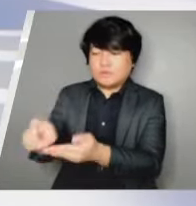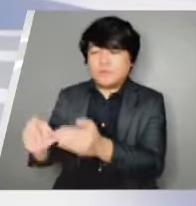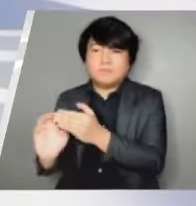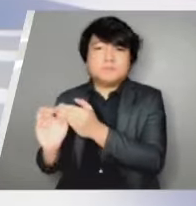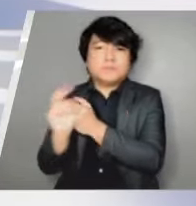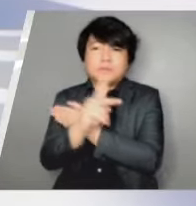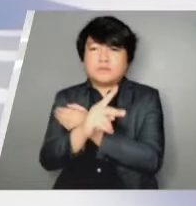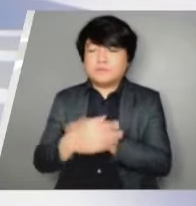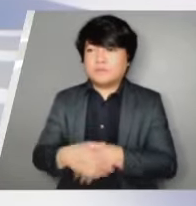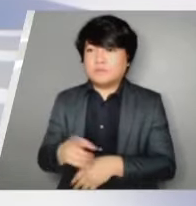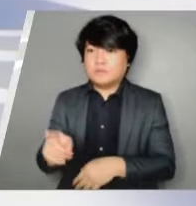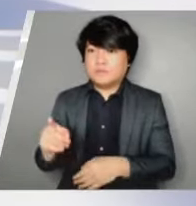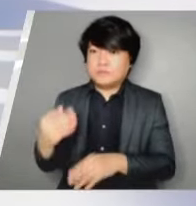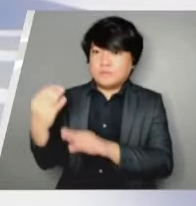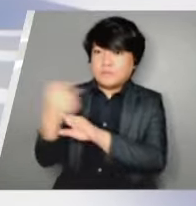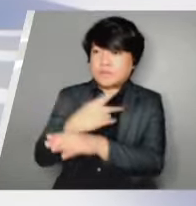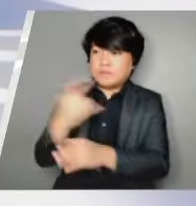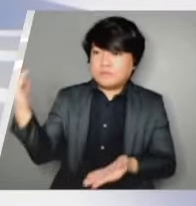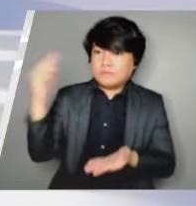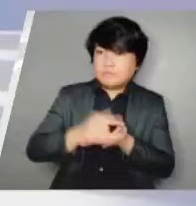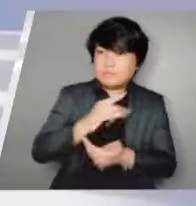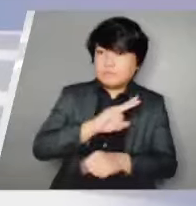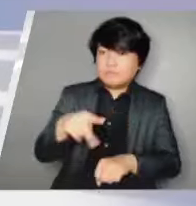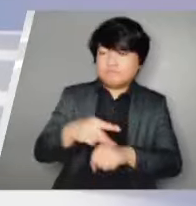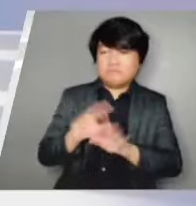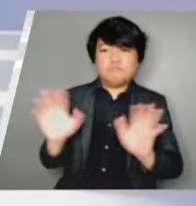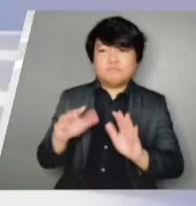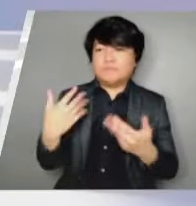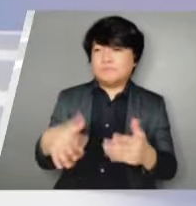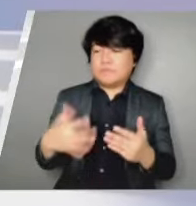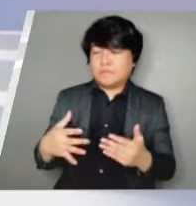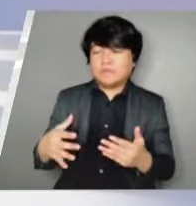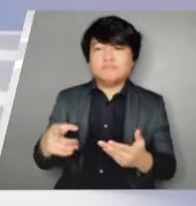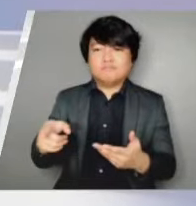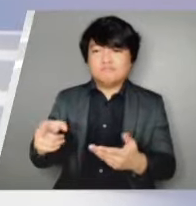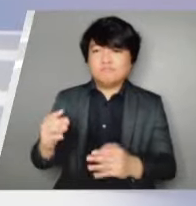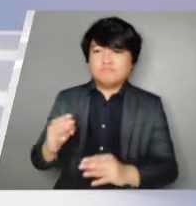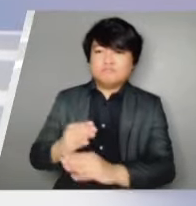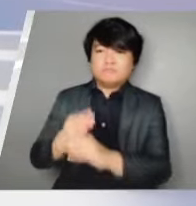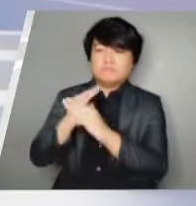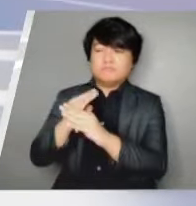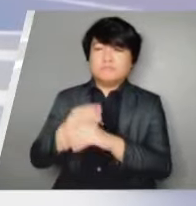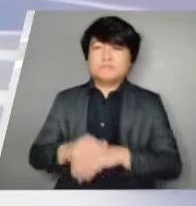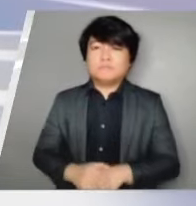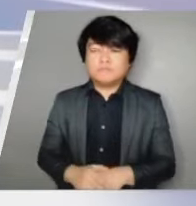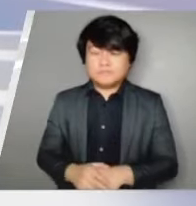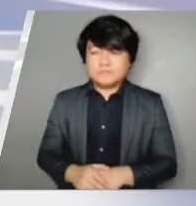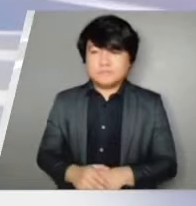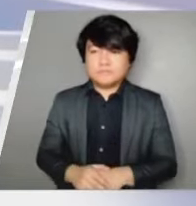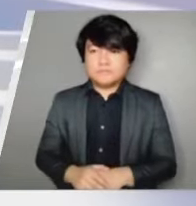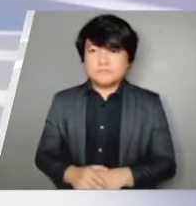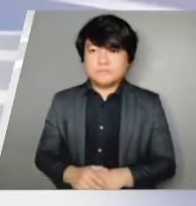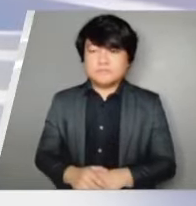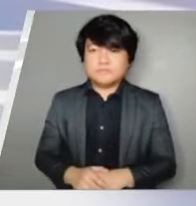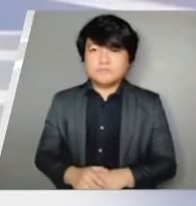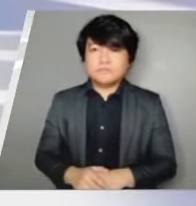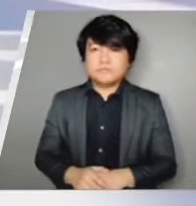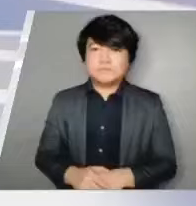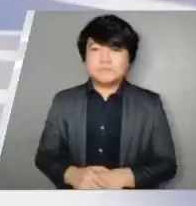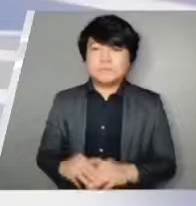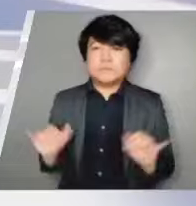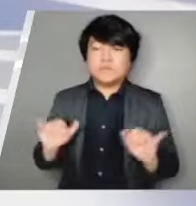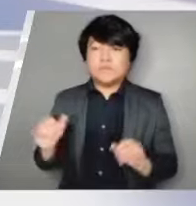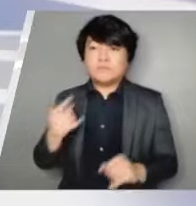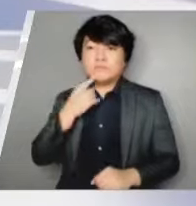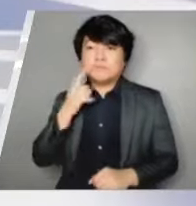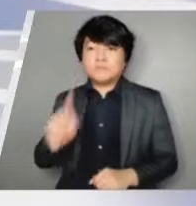na sila makabalik sa Pilipinas. Hindi naman sakop ng utos ang mga dayuhang iaharap sa criminal proceedings. Iniutos din ni Bersamin na maglabas